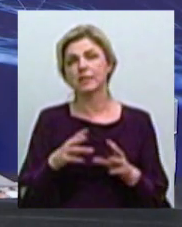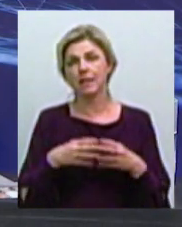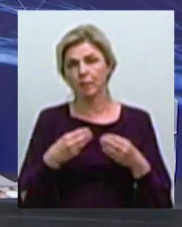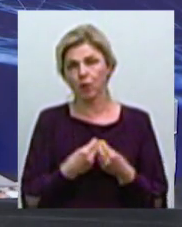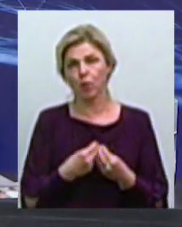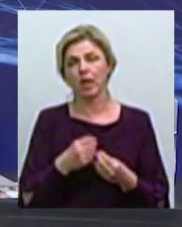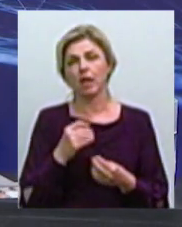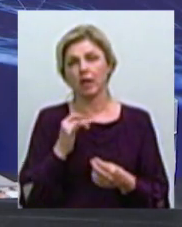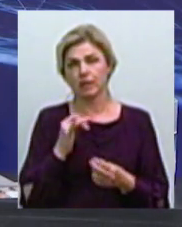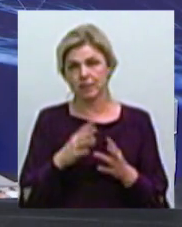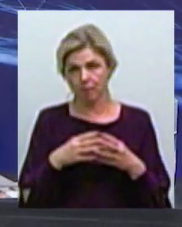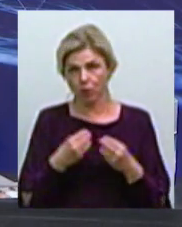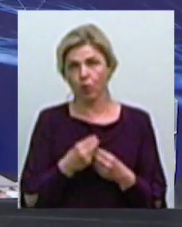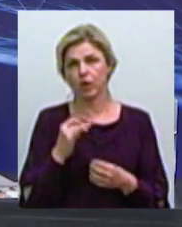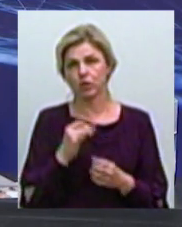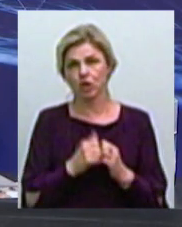и